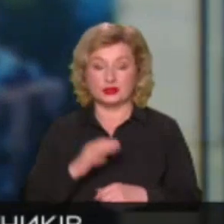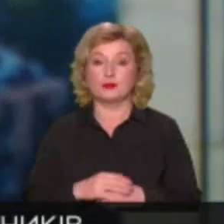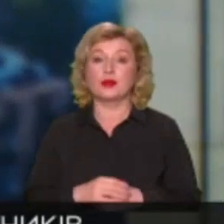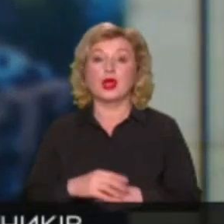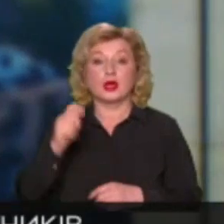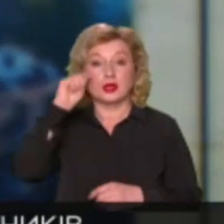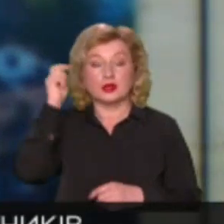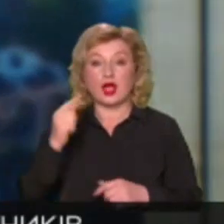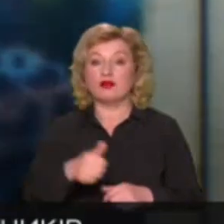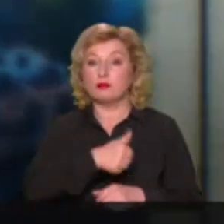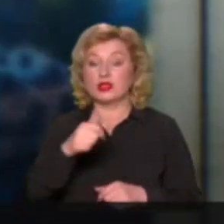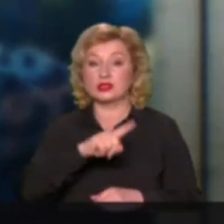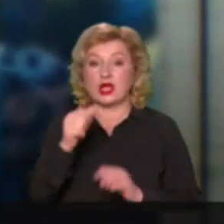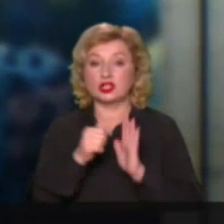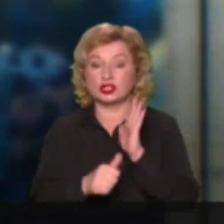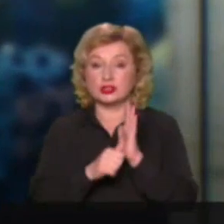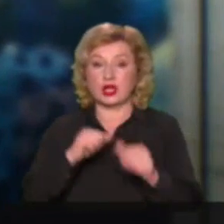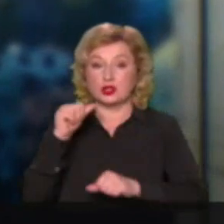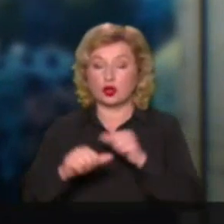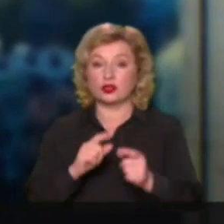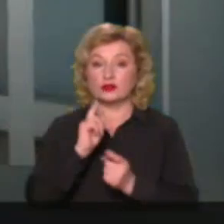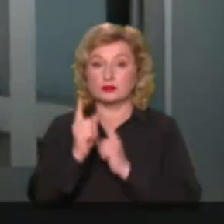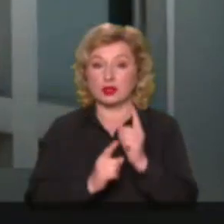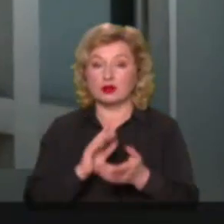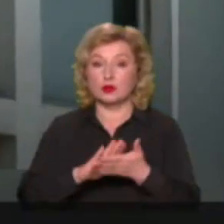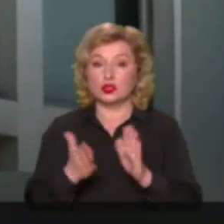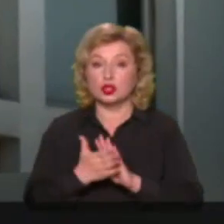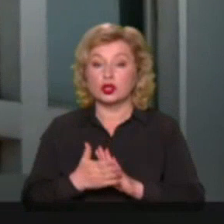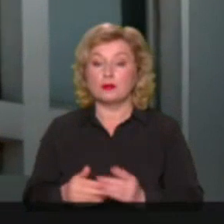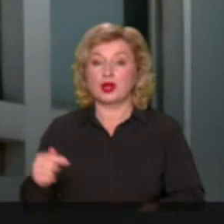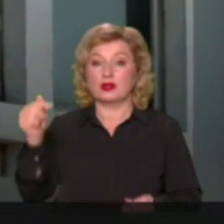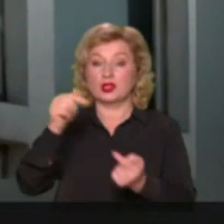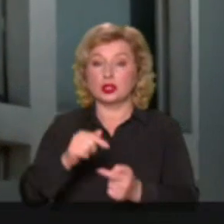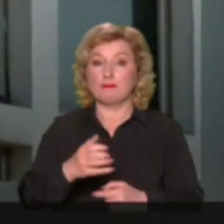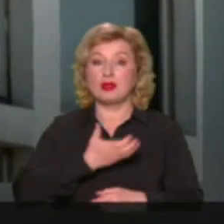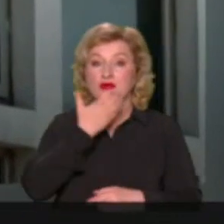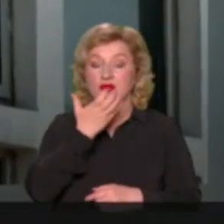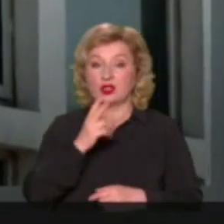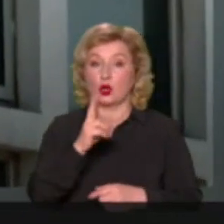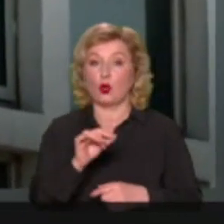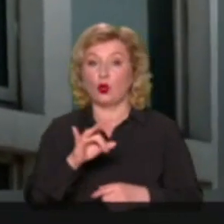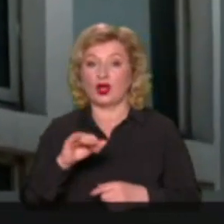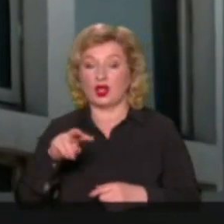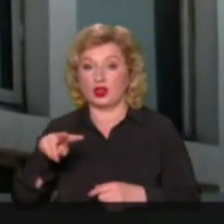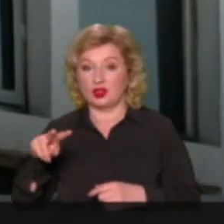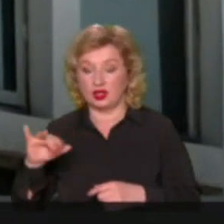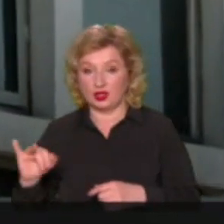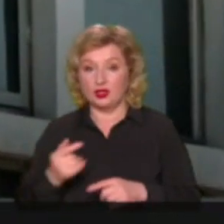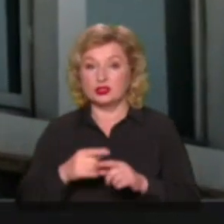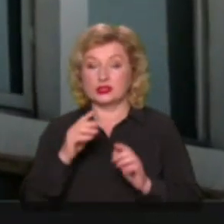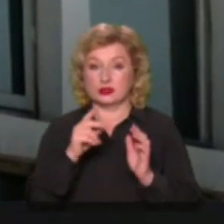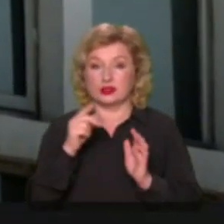Китай вперше за 60 років змінив позицію щодо приналежності південних Курил. З 1964 року